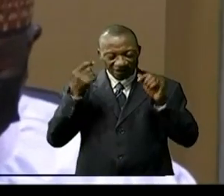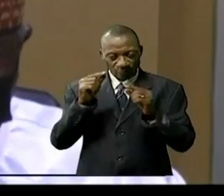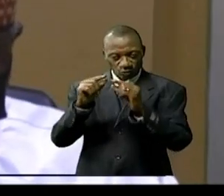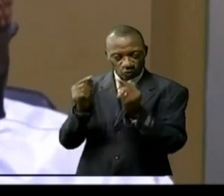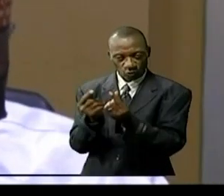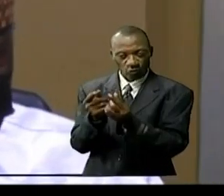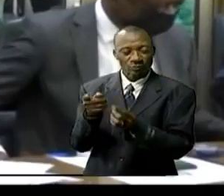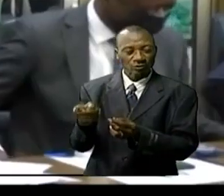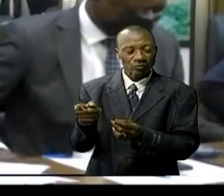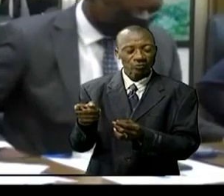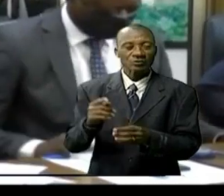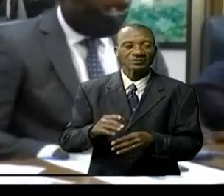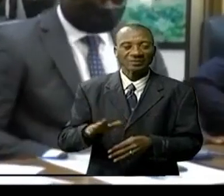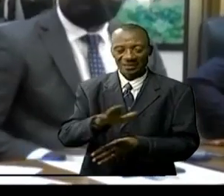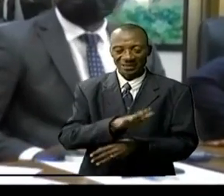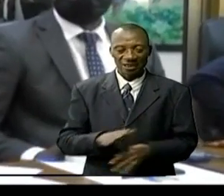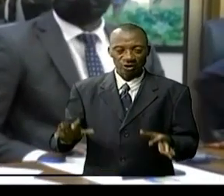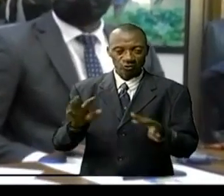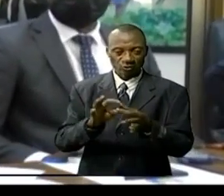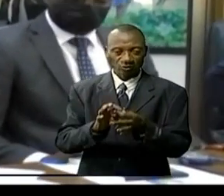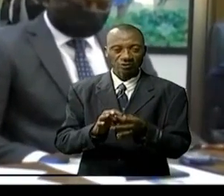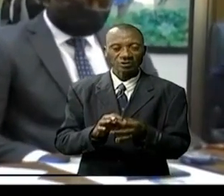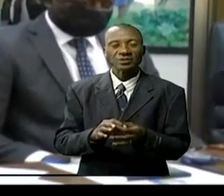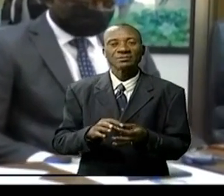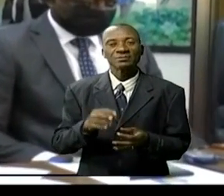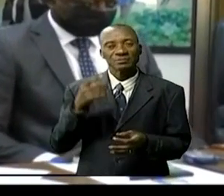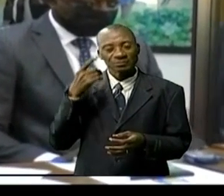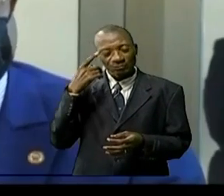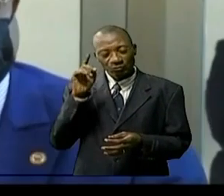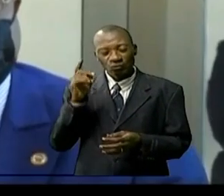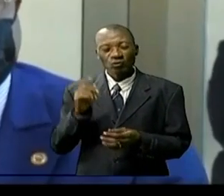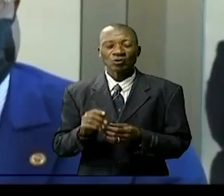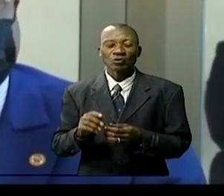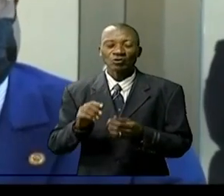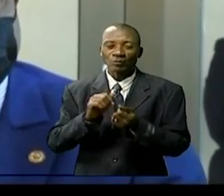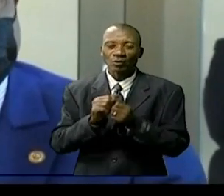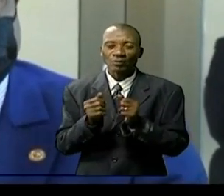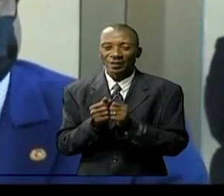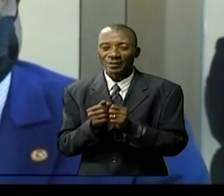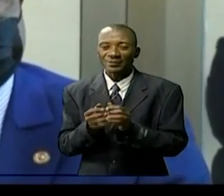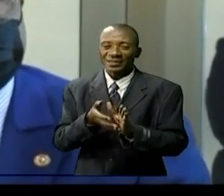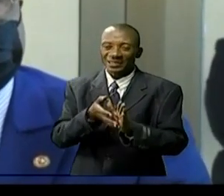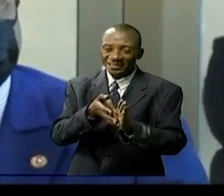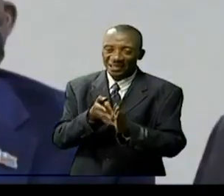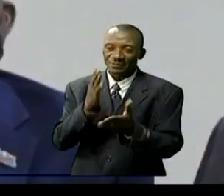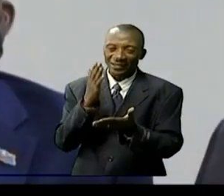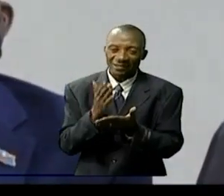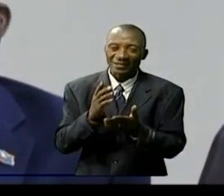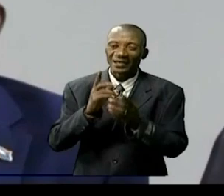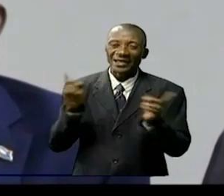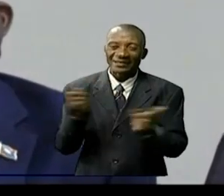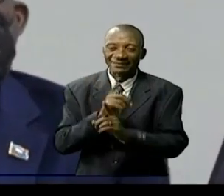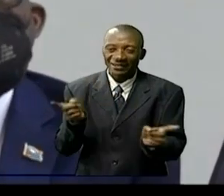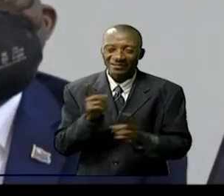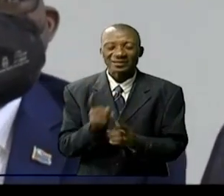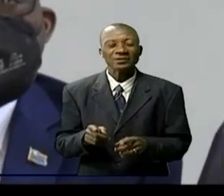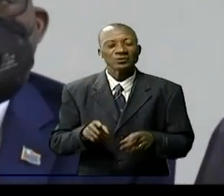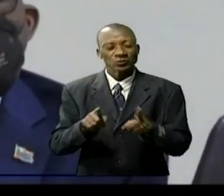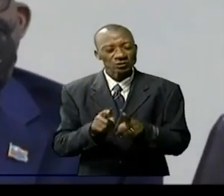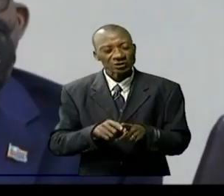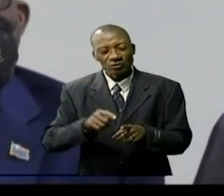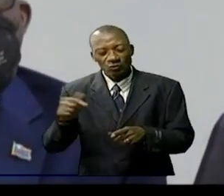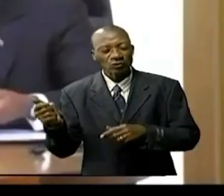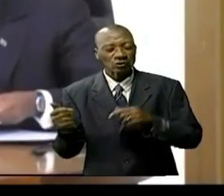des nations unies en charge entre haute et l'embargo contre les armes des sanctions individuelles telles que les gels des avoirs s'est dit